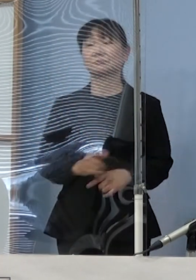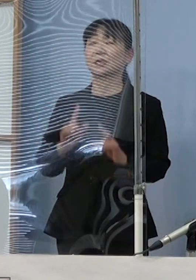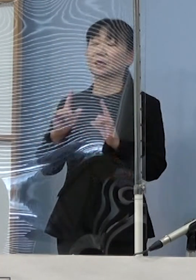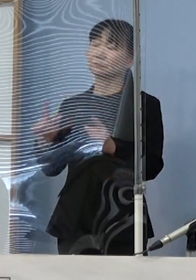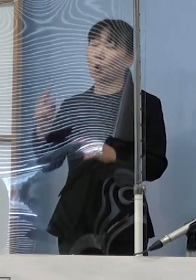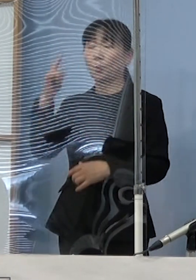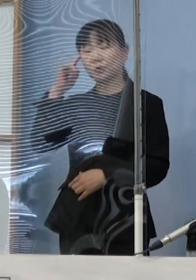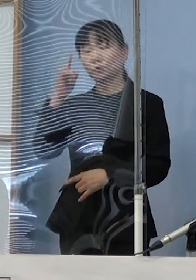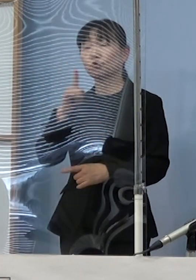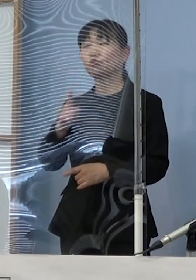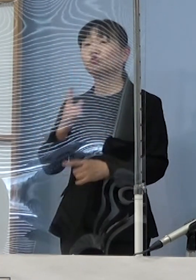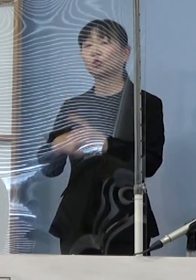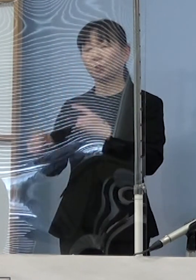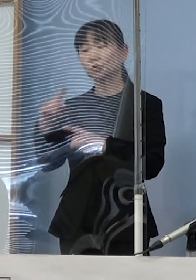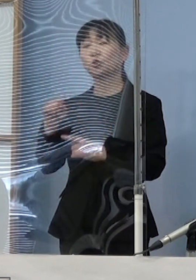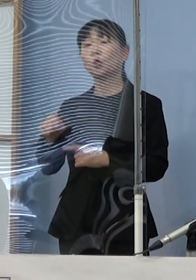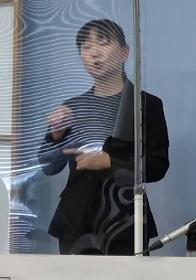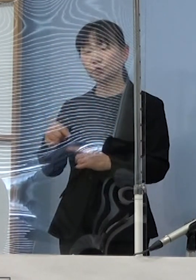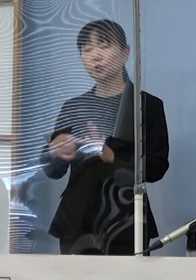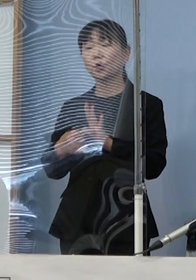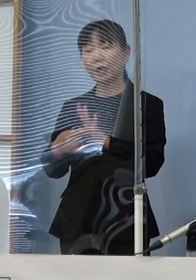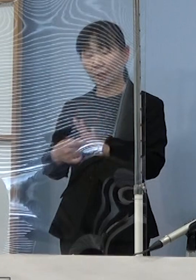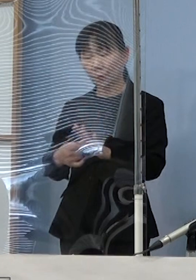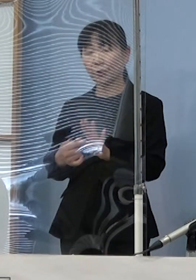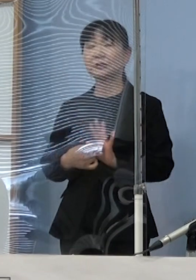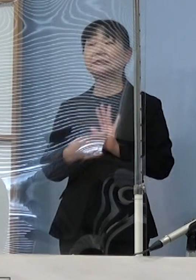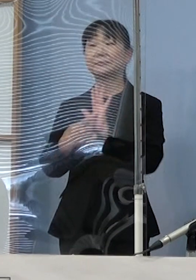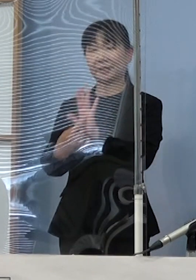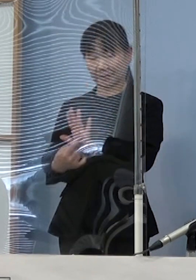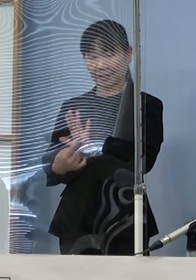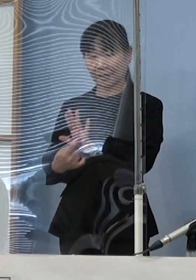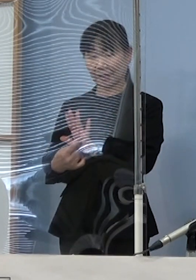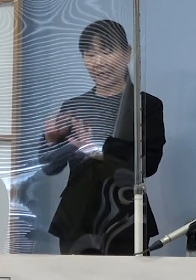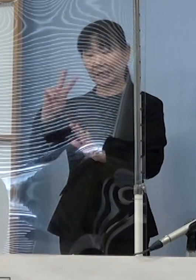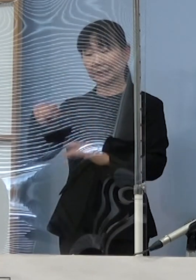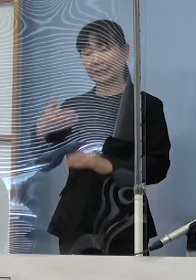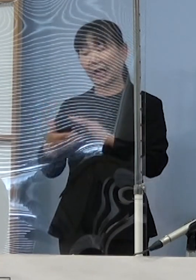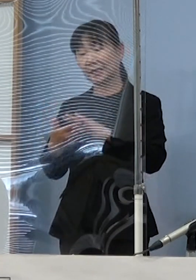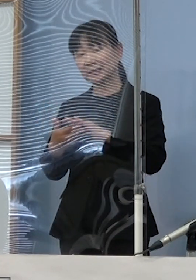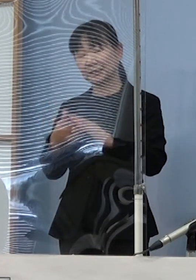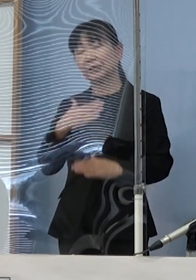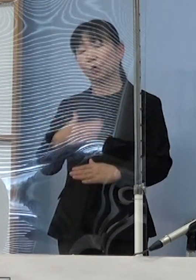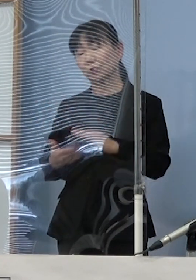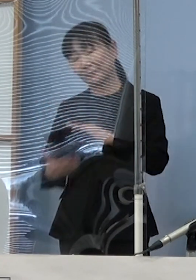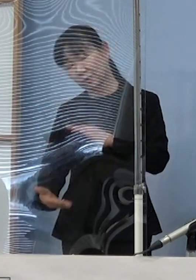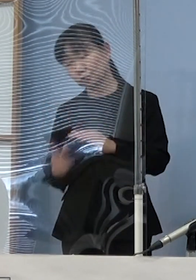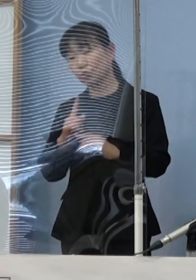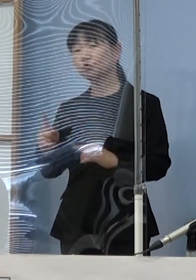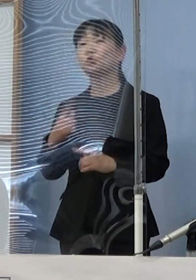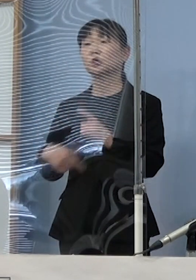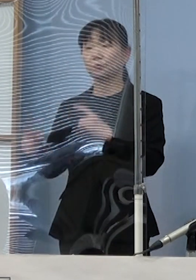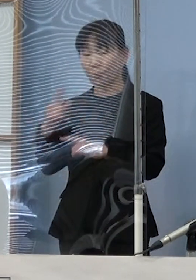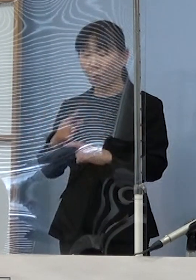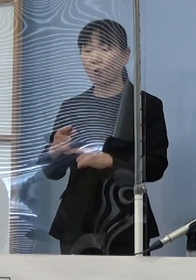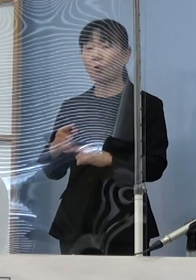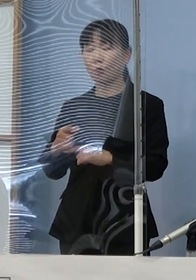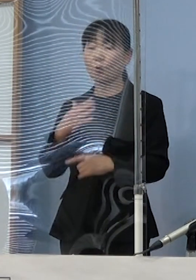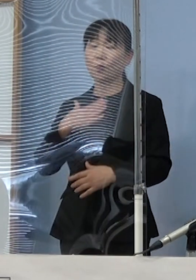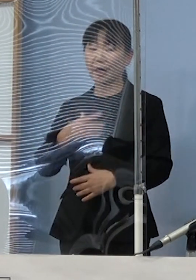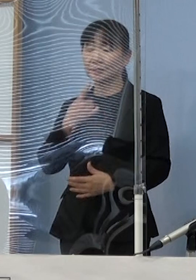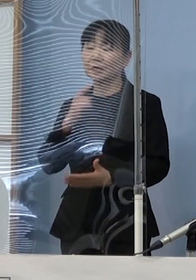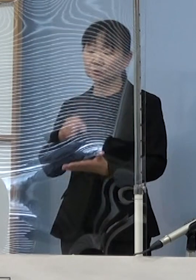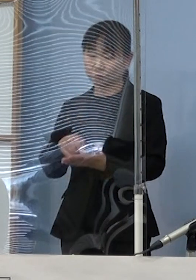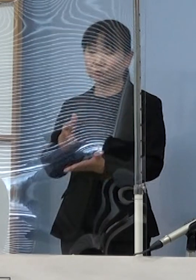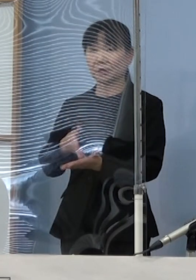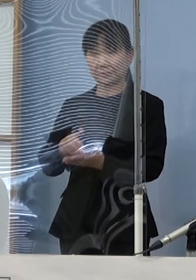そうした表現といったことをお示しをした、理解を深めるというよりも、そうしたことの表現、それを分かりやすく説明をさせ